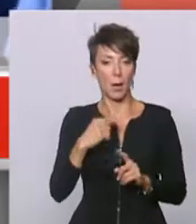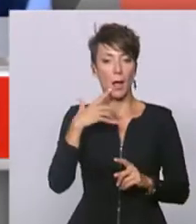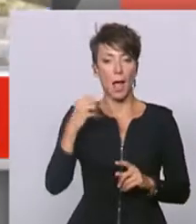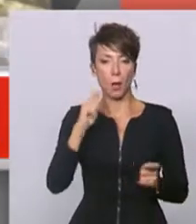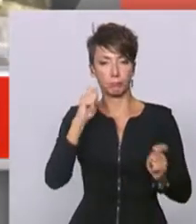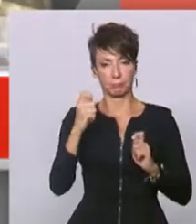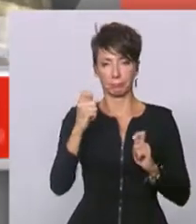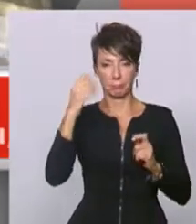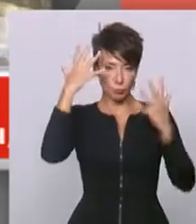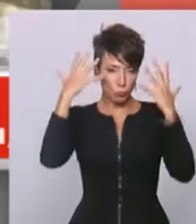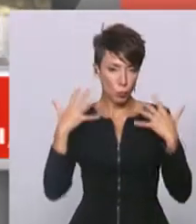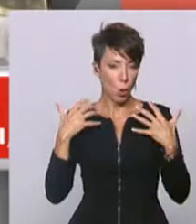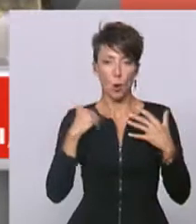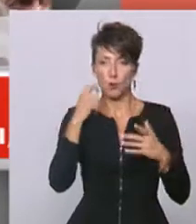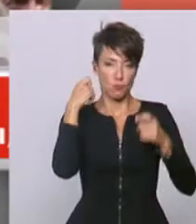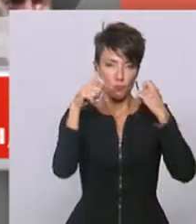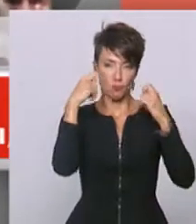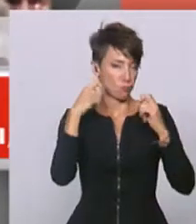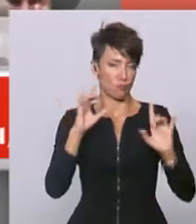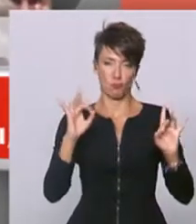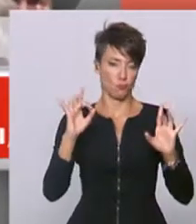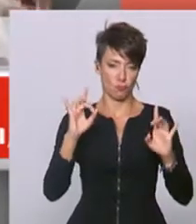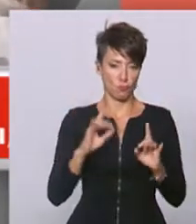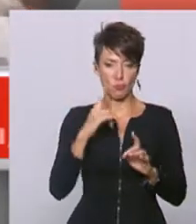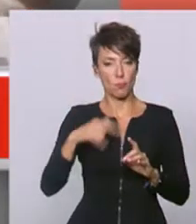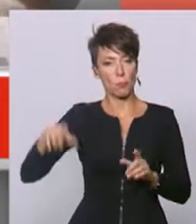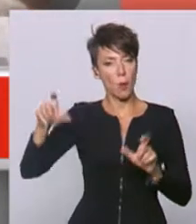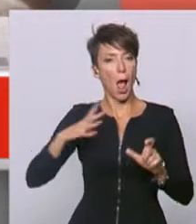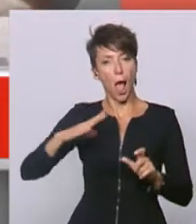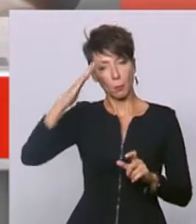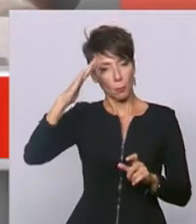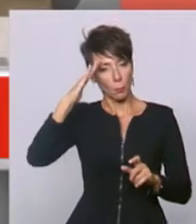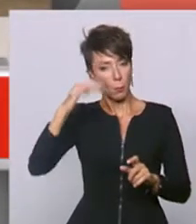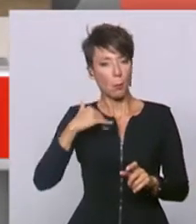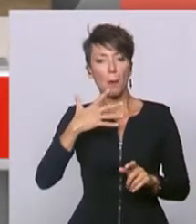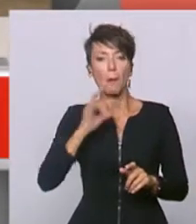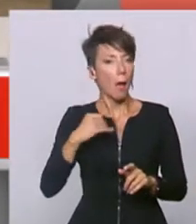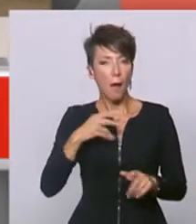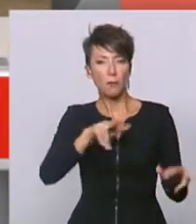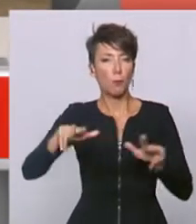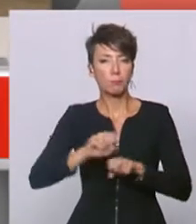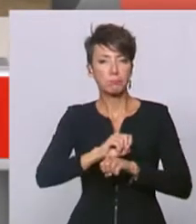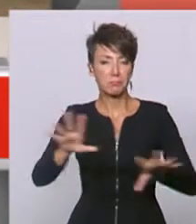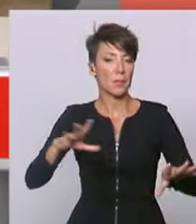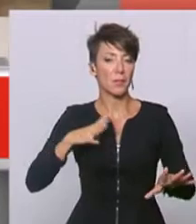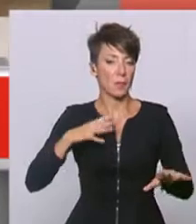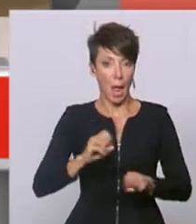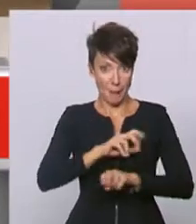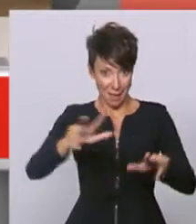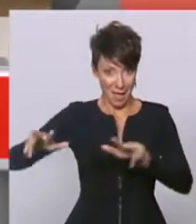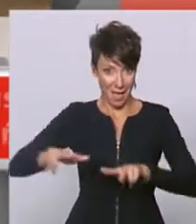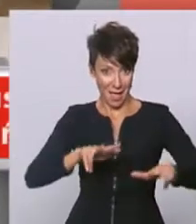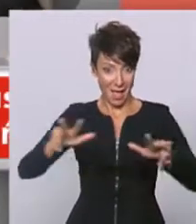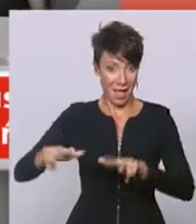αλλάξει και λίγο την όψη μου, όχι με πλαστική χειρουργική, οπότε με χαιρετάνε οι άνθρωποι, μια χαρά είμαι. Οπότε γι' αυτό δεν βγάζω και βίντεο. Γιατί άμα θα βγάλω και βίντεο, θα